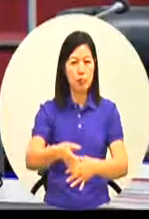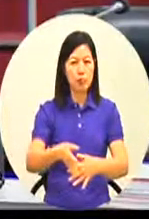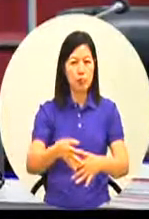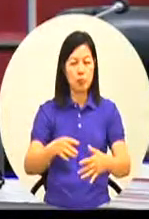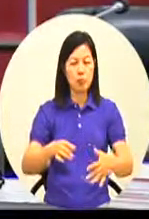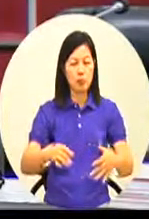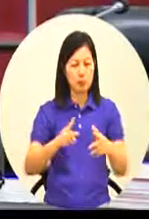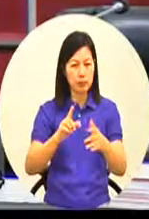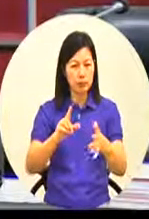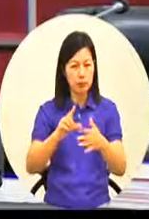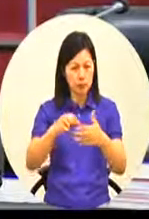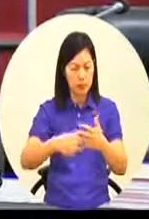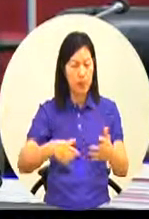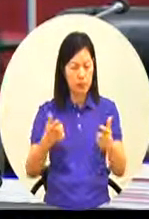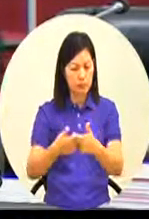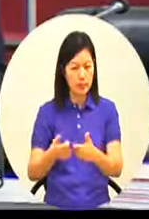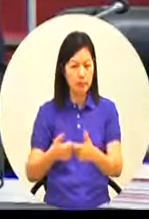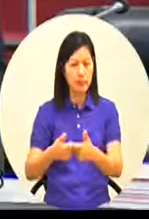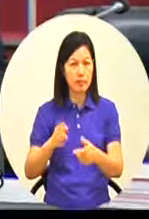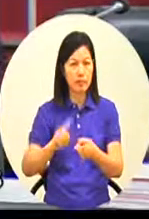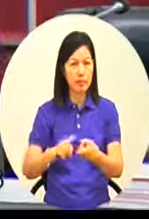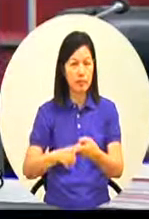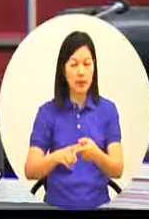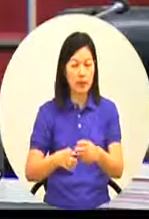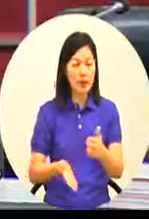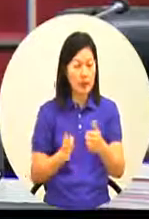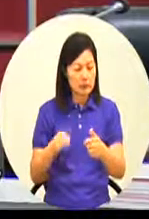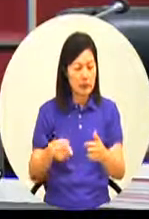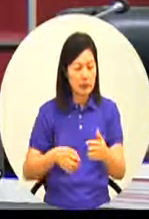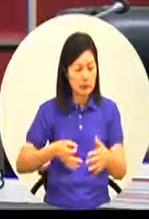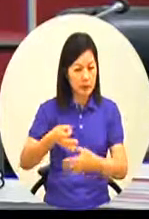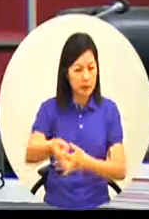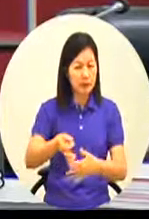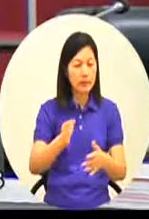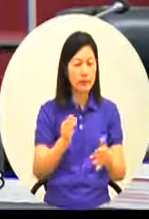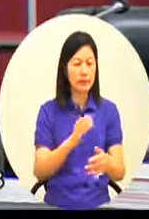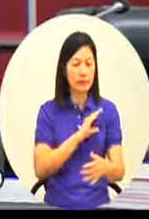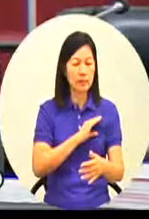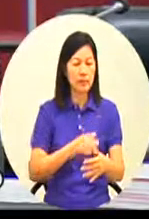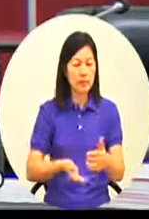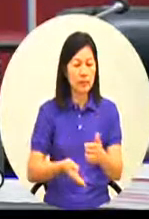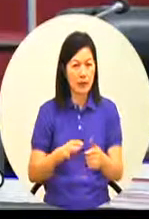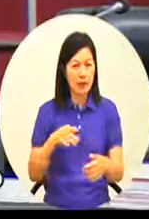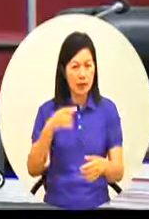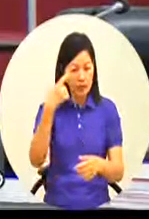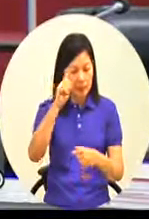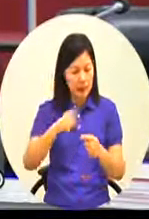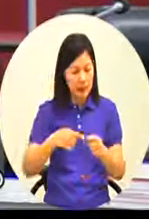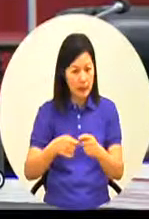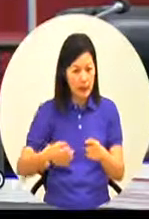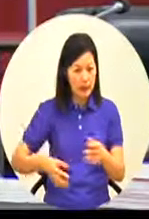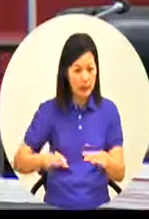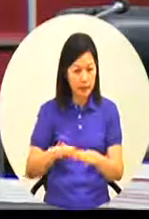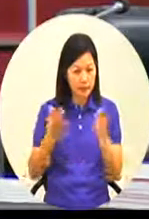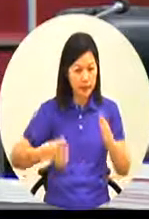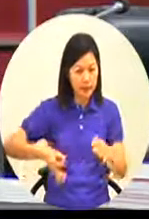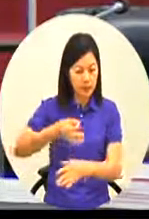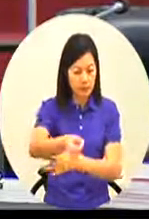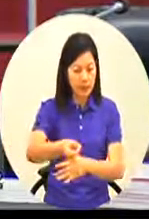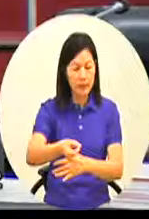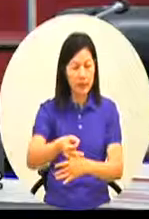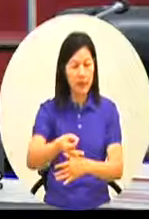就有缴，并不是没有缴。那这鼓励，当然了，这我觉得逼他们明年就来缴，这是一个棍子的一个做法，并不